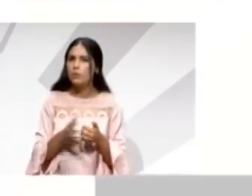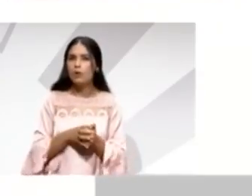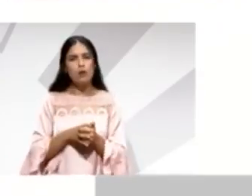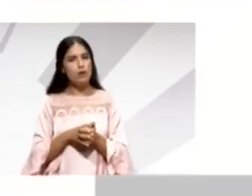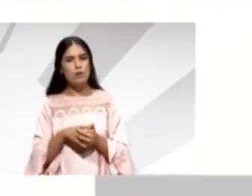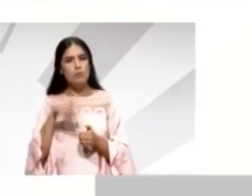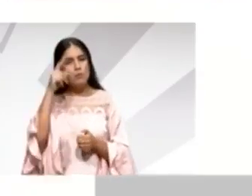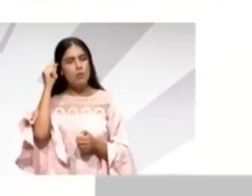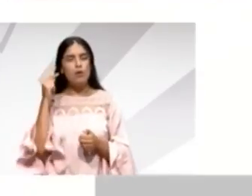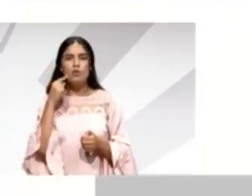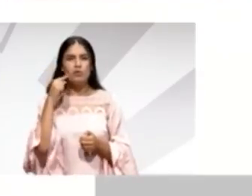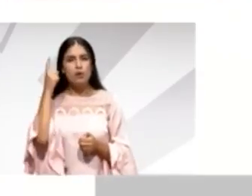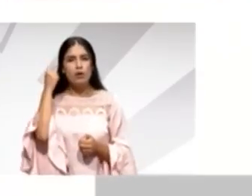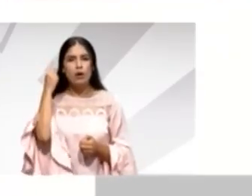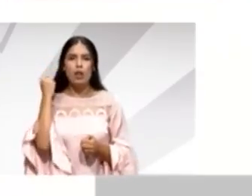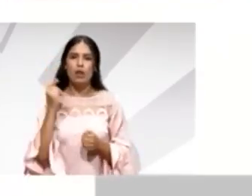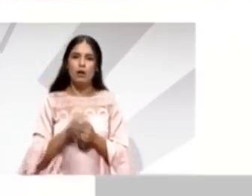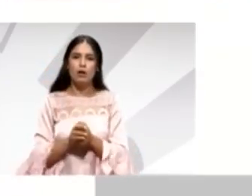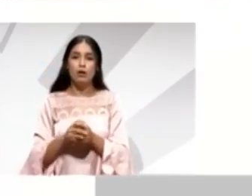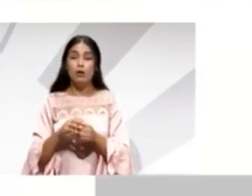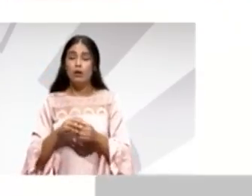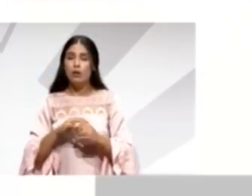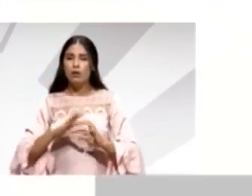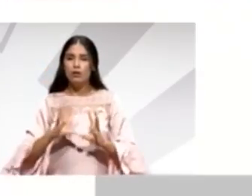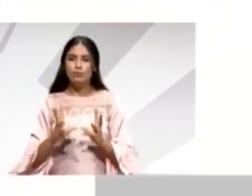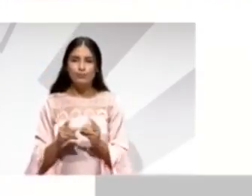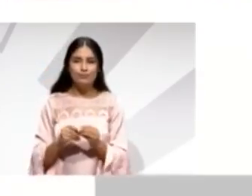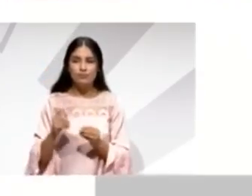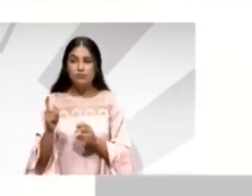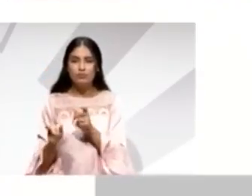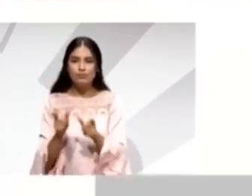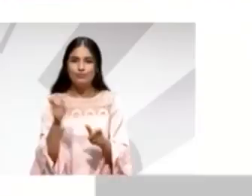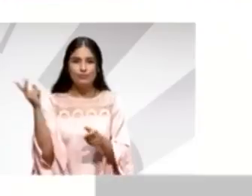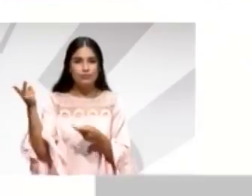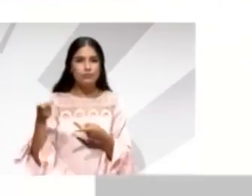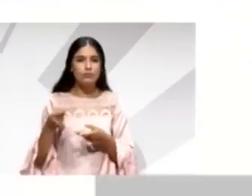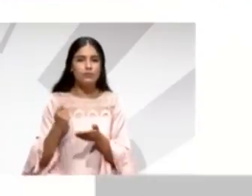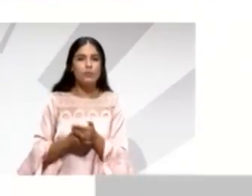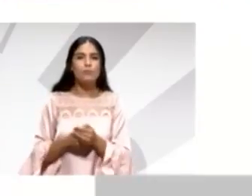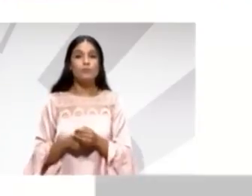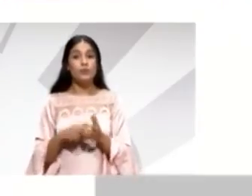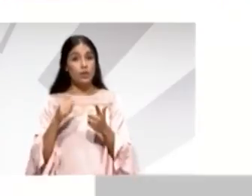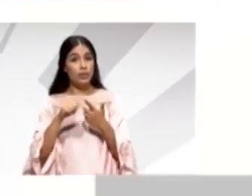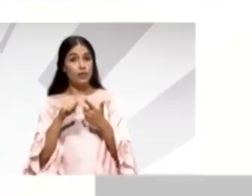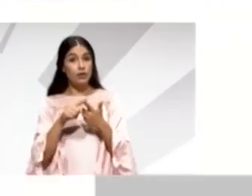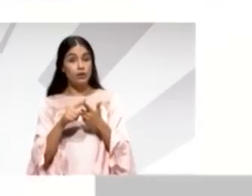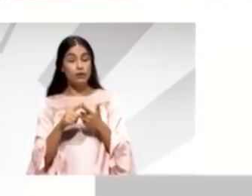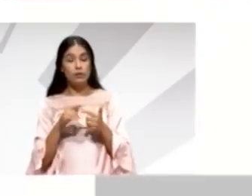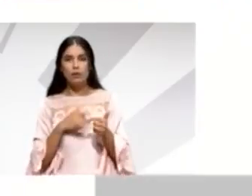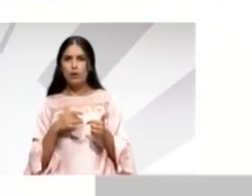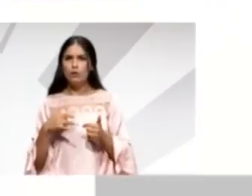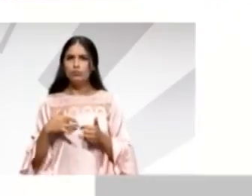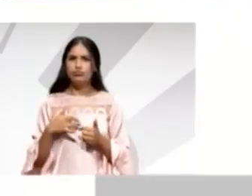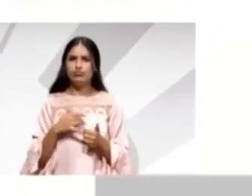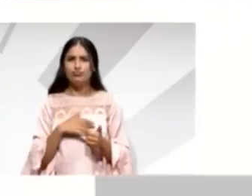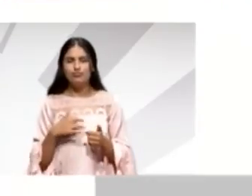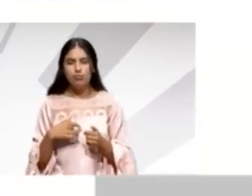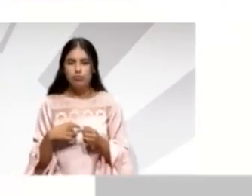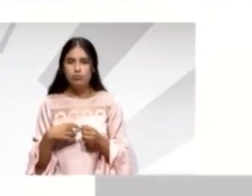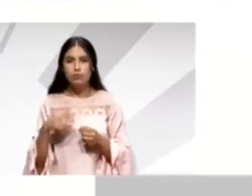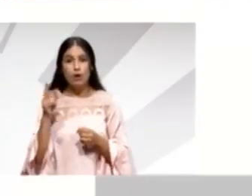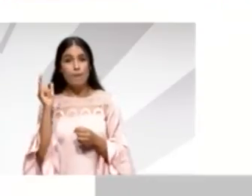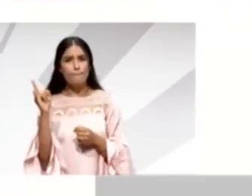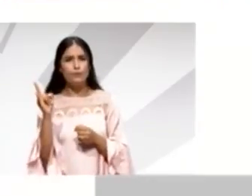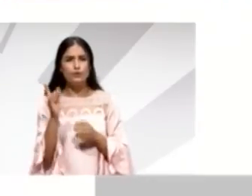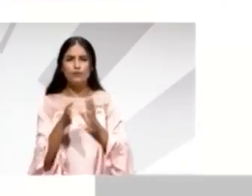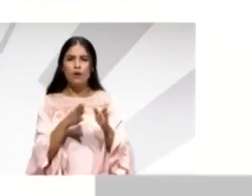بقيت نقطه سوداء بين ال المستثمرين اثنين تتحدث على الصحه الصحه اليوم تعاني المستشفيات والمستوصفات